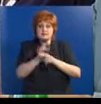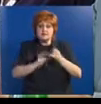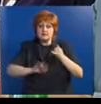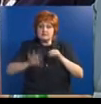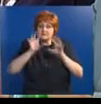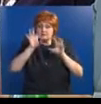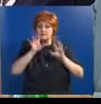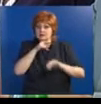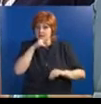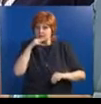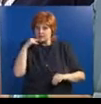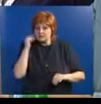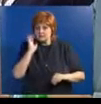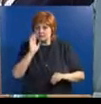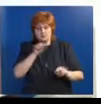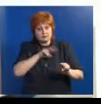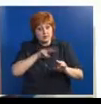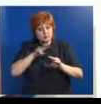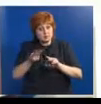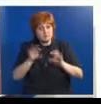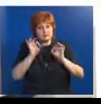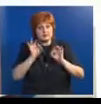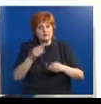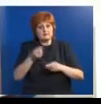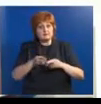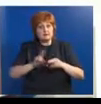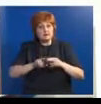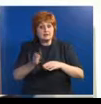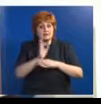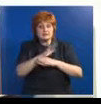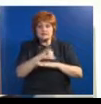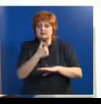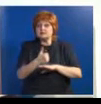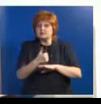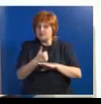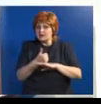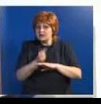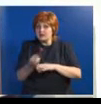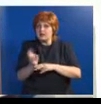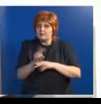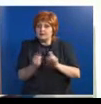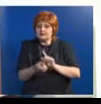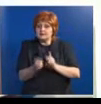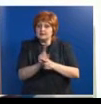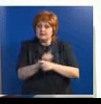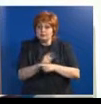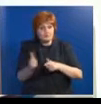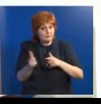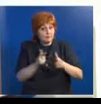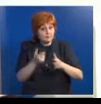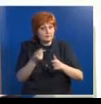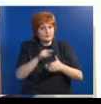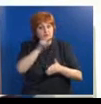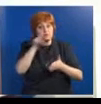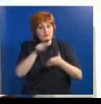кодекс страны. Другим будет механизм контроля за правилами игры в этой сфере со стороны местных чиновников. Как подойти к реформе в полной готовности? Еще один